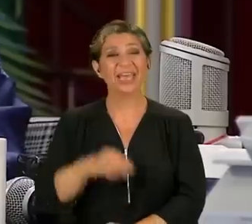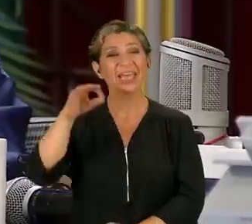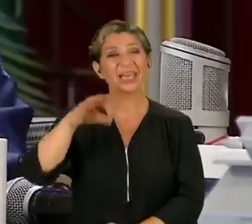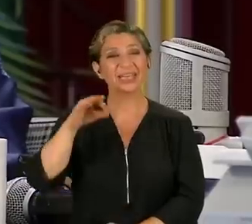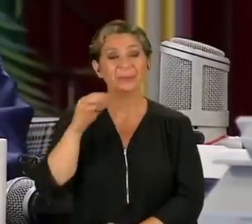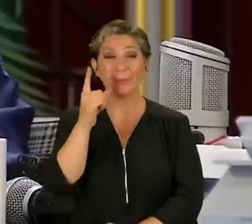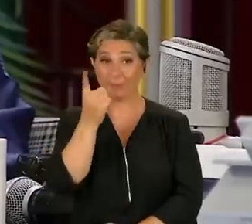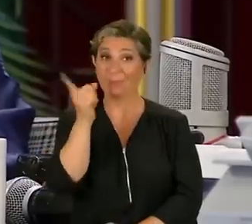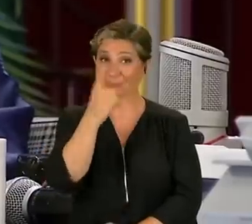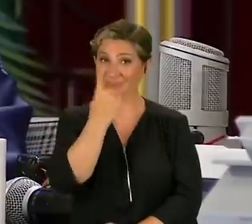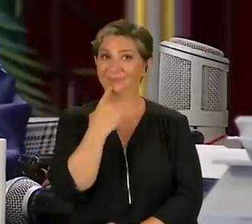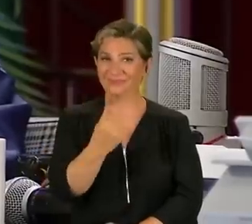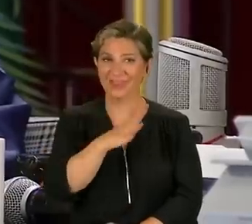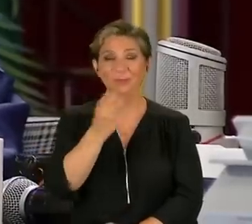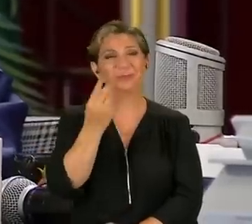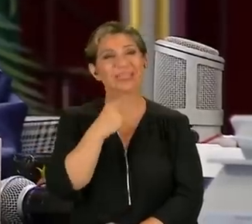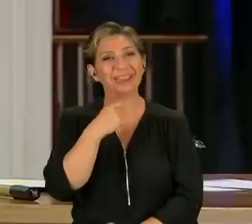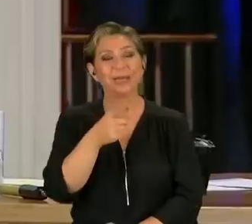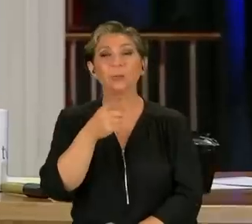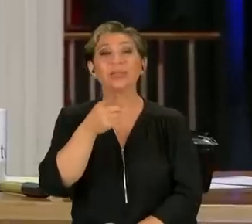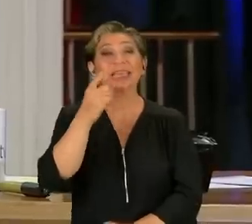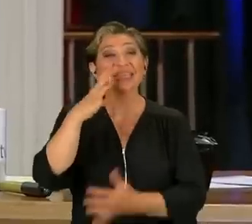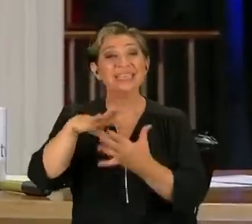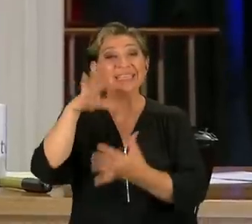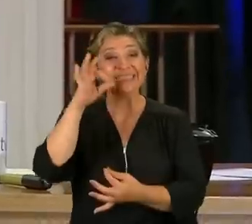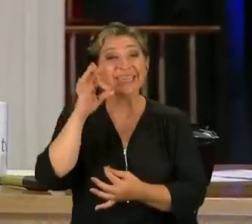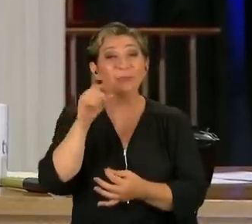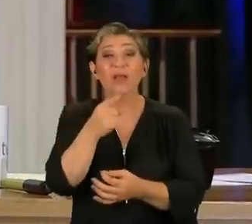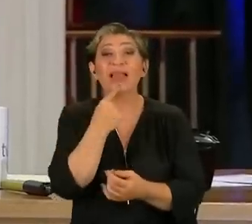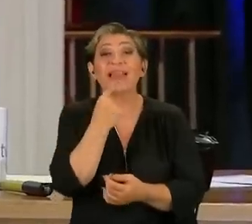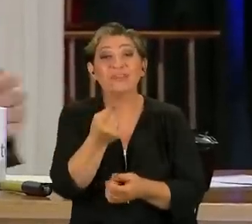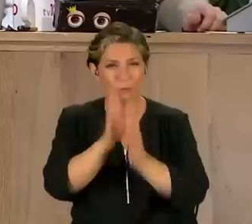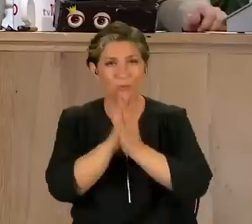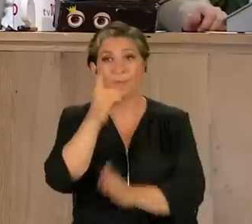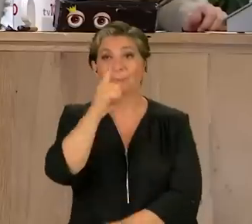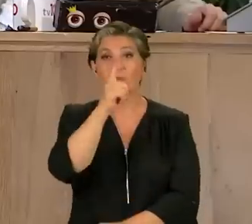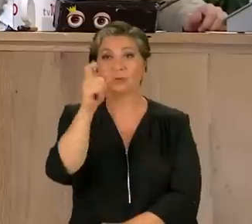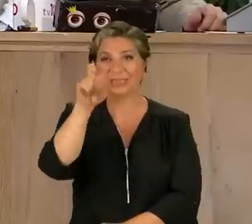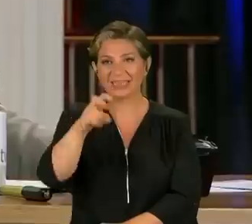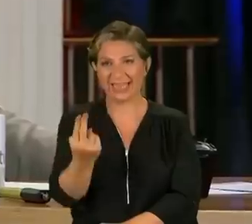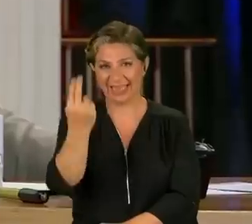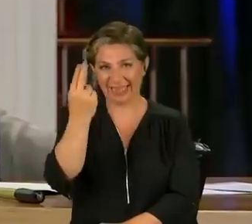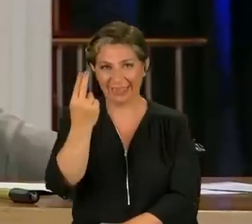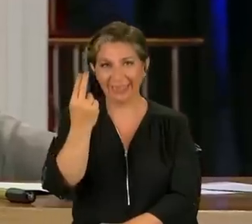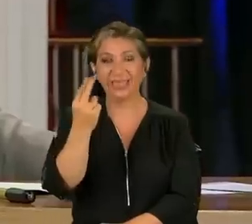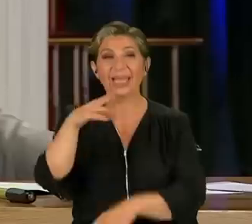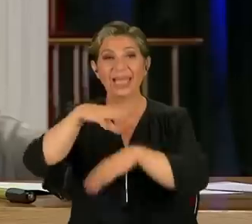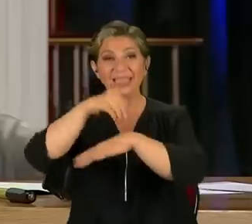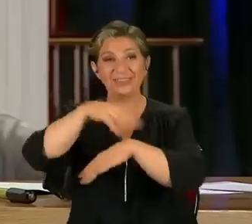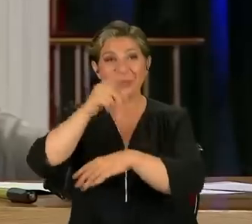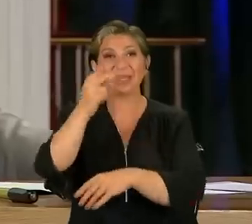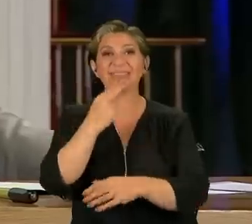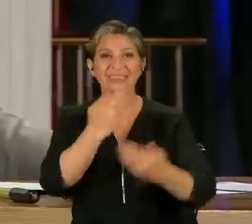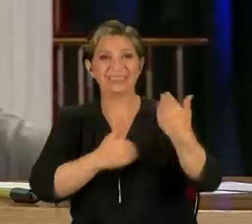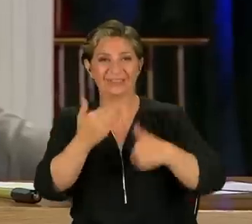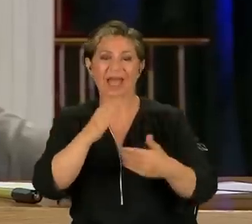Şimdi bir de bak başka bir şey daha bu da çok hoş. Ya bunu insan bu lafla bırakalım. 1987'de İsviçreli bir